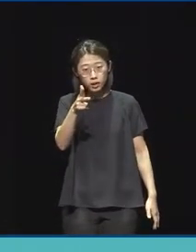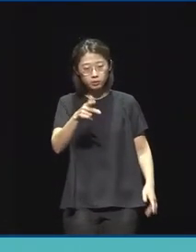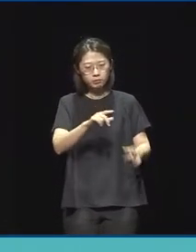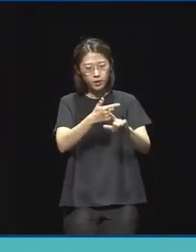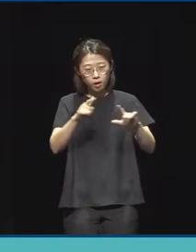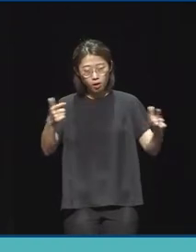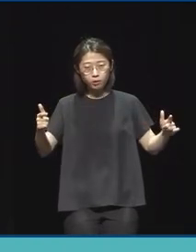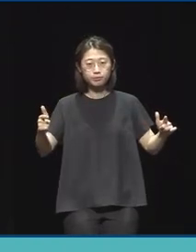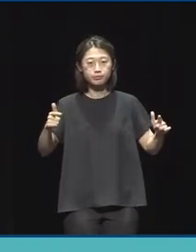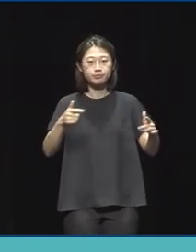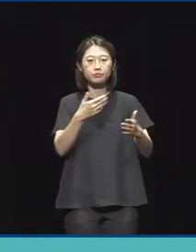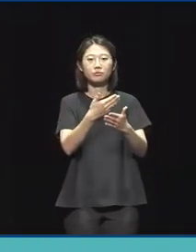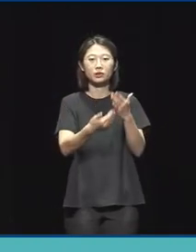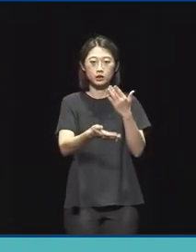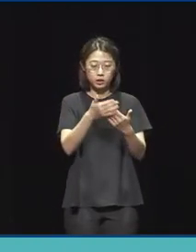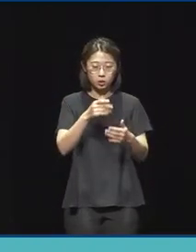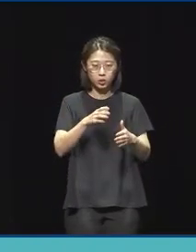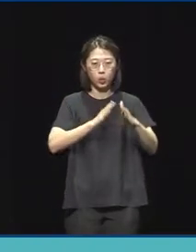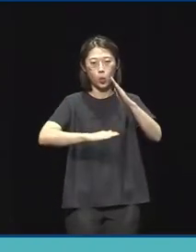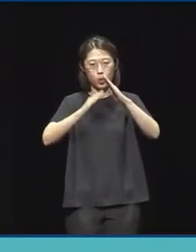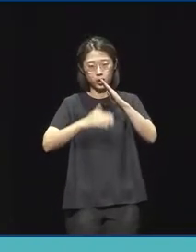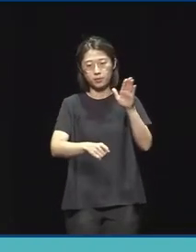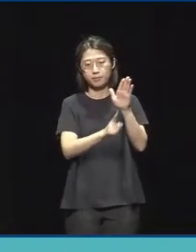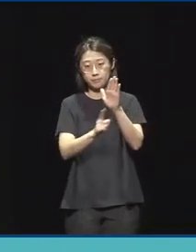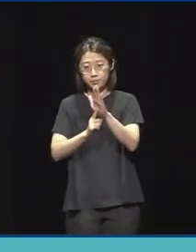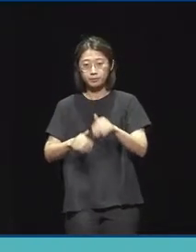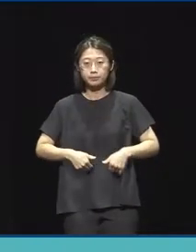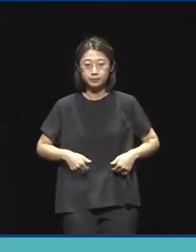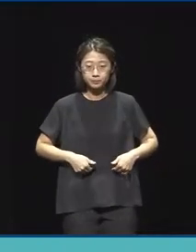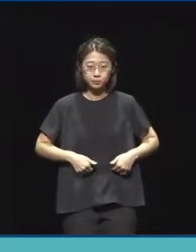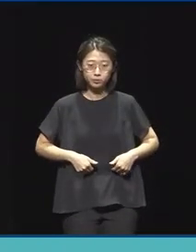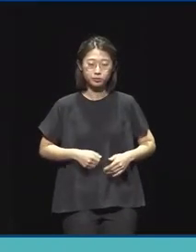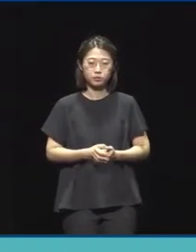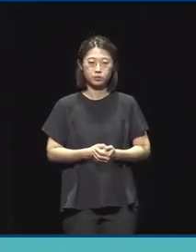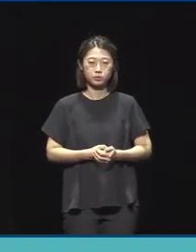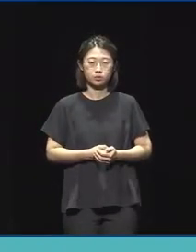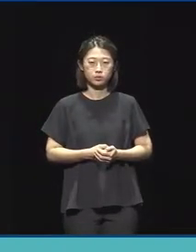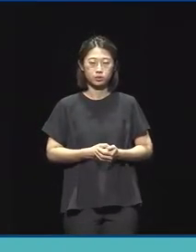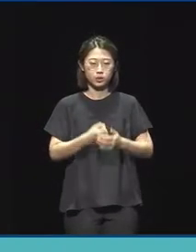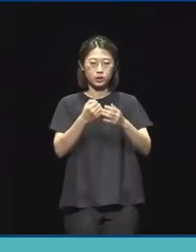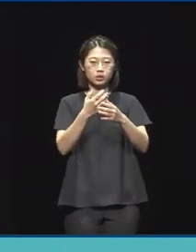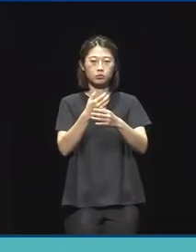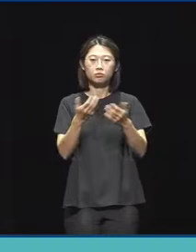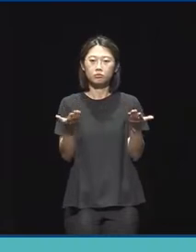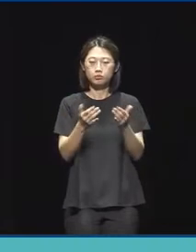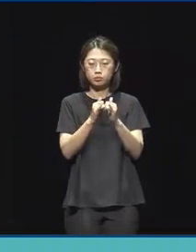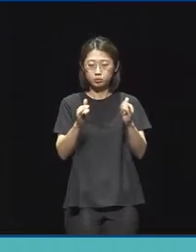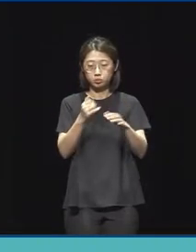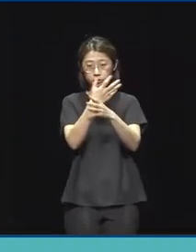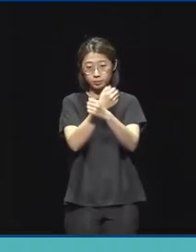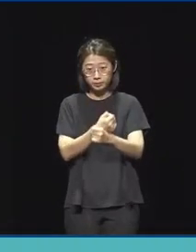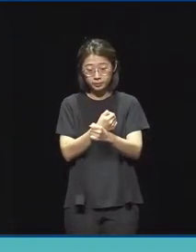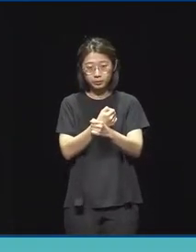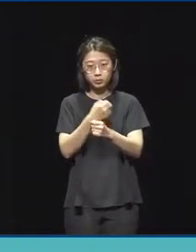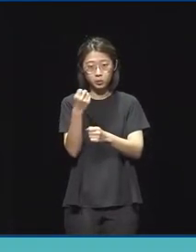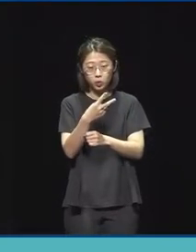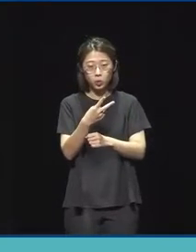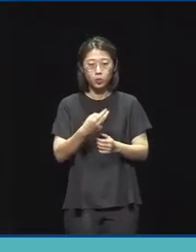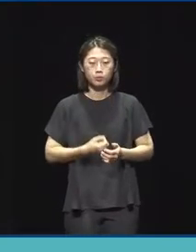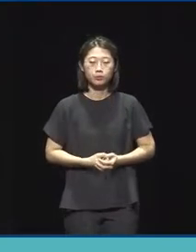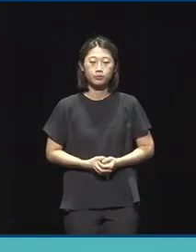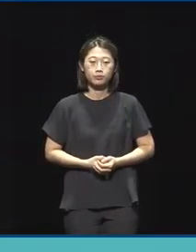무대기술 분야 인턴을 공개 채용하여야 합니다. 그리고 표준근로계약 체결 및 주 40시간 근무시간